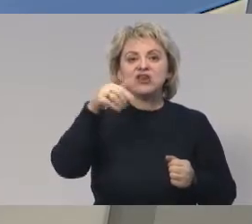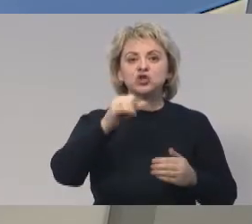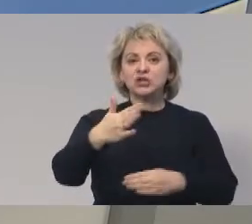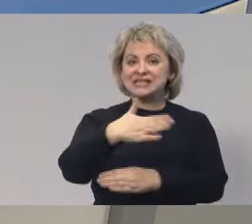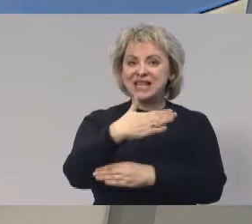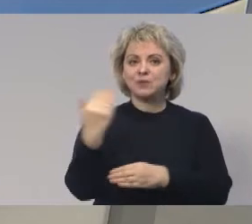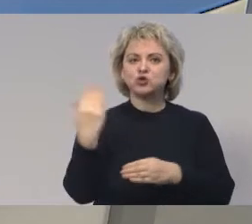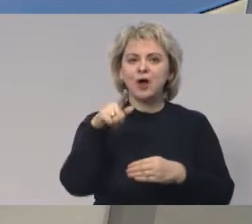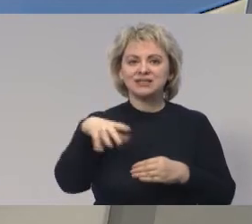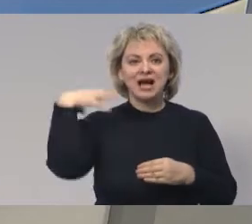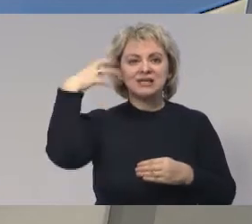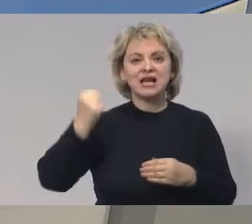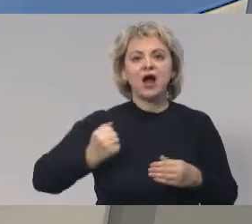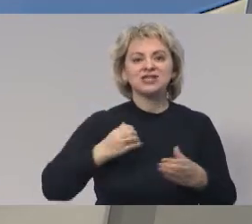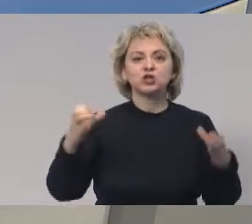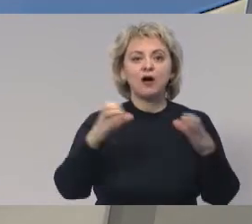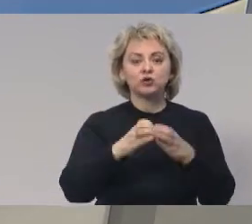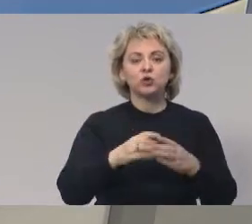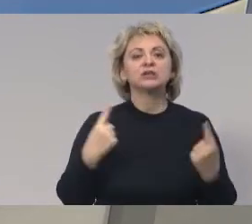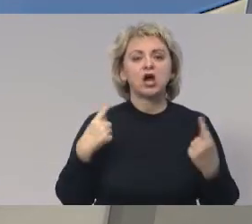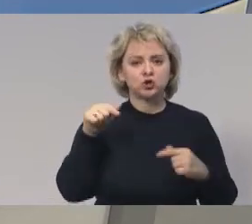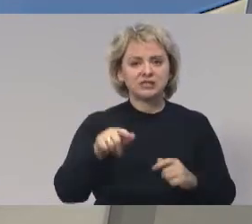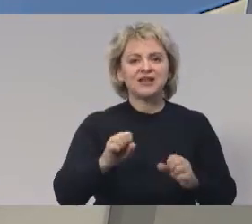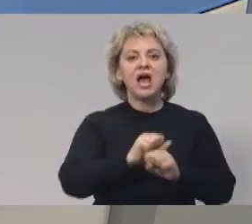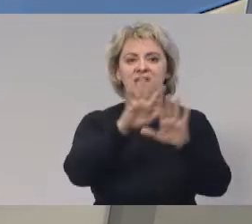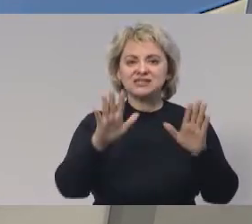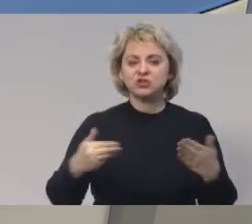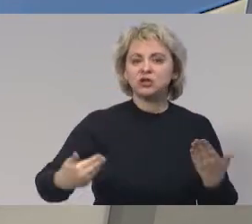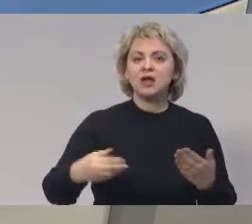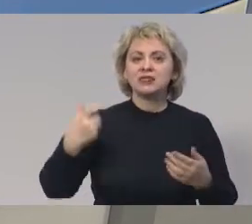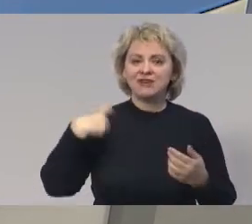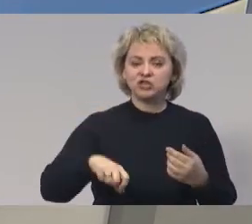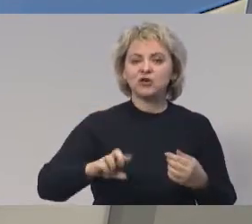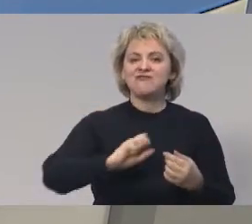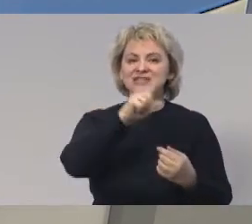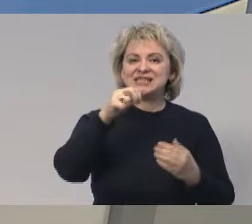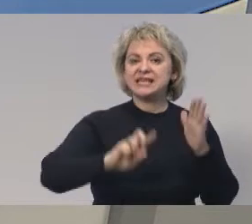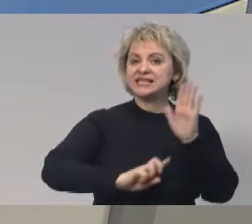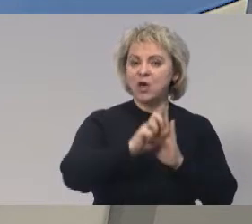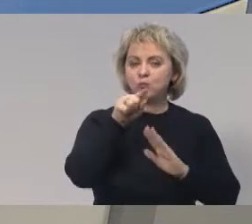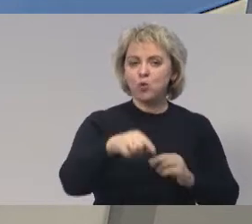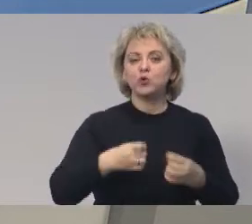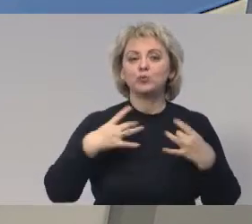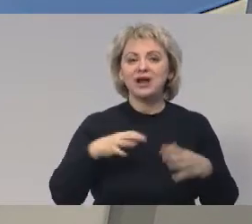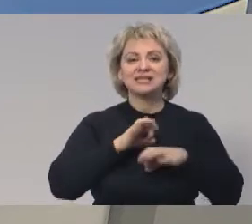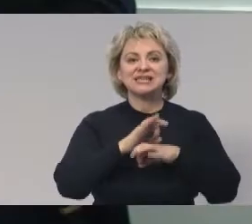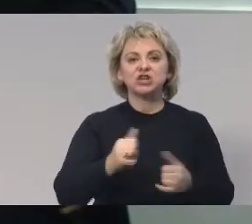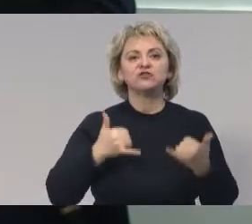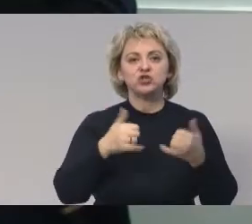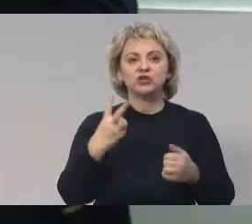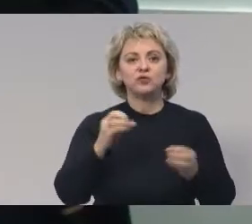Навершие знамени Шахтинского казачьего кадетского корпуса торжественно осветили в Новочеркасском Вознесенском соборе. Церемонию провели в